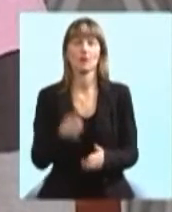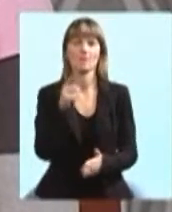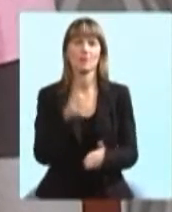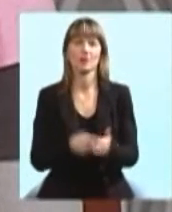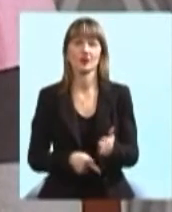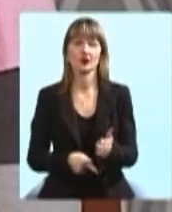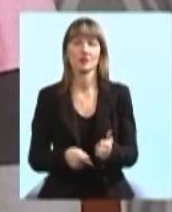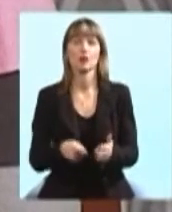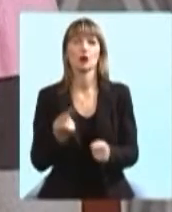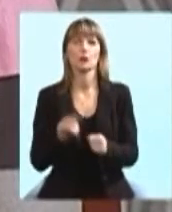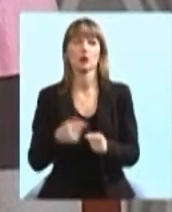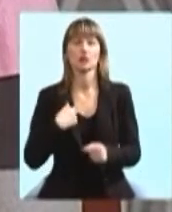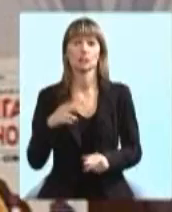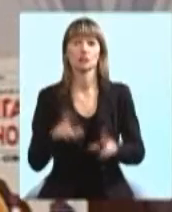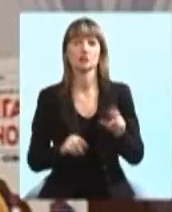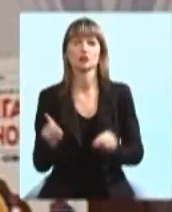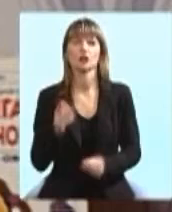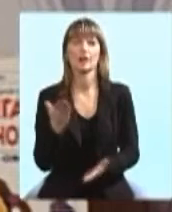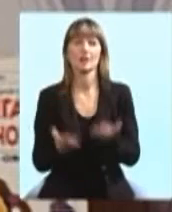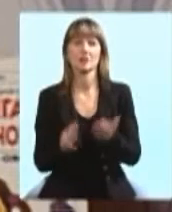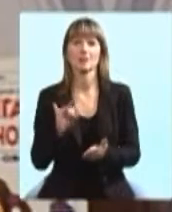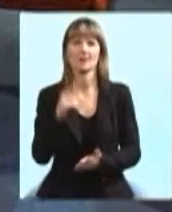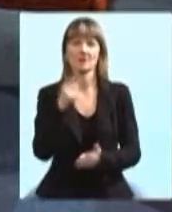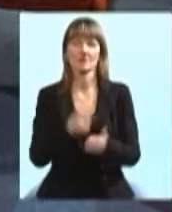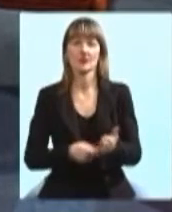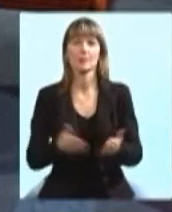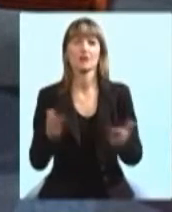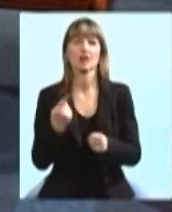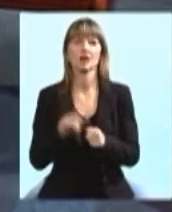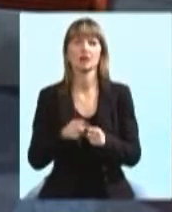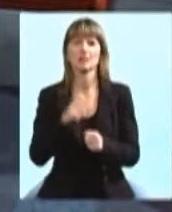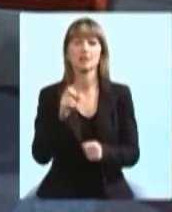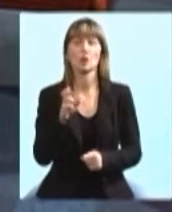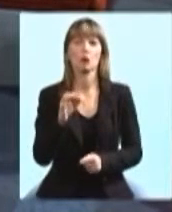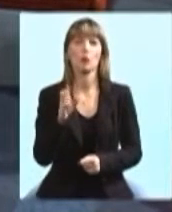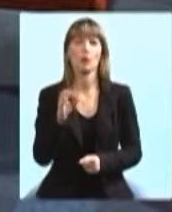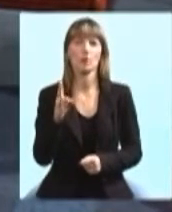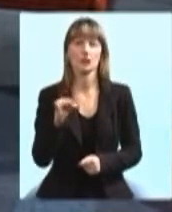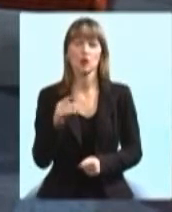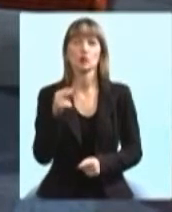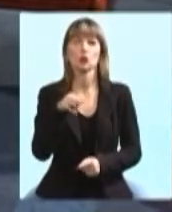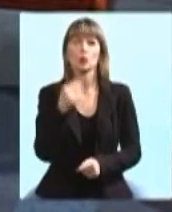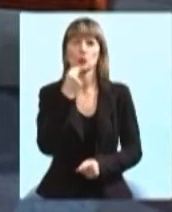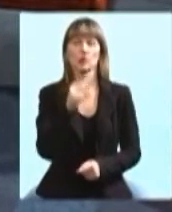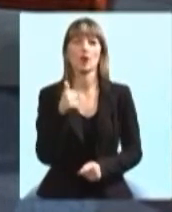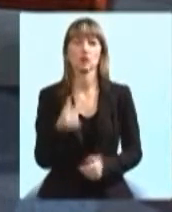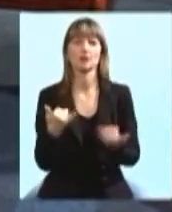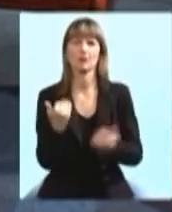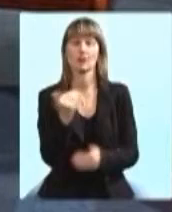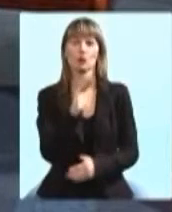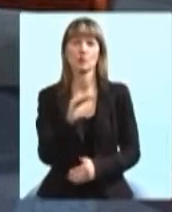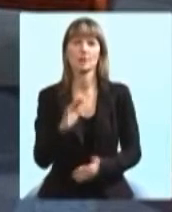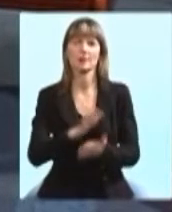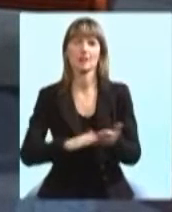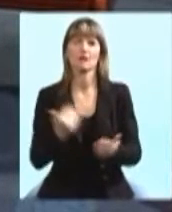вірять. Ну, тож, я вважаю, що якщо і вірити у якісь із цих забобонів, то краще у хороші. Ну, а на сьогодні ми вам з вами